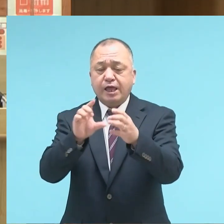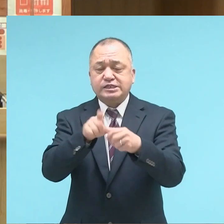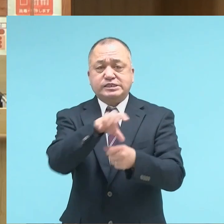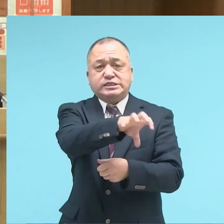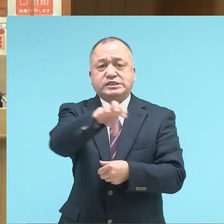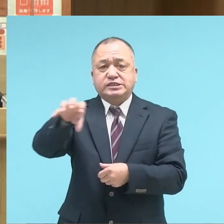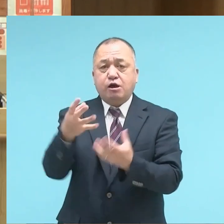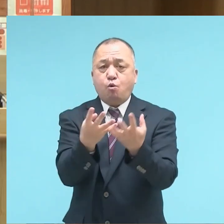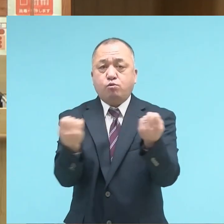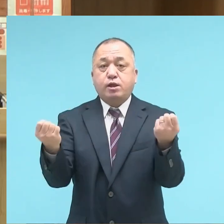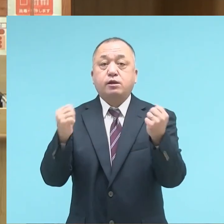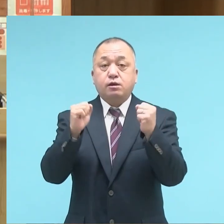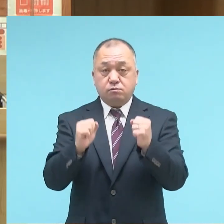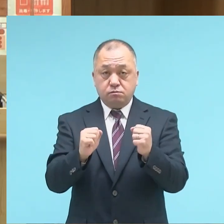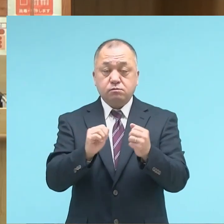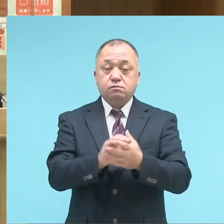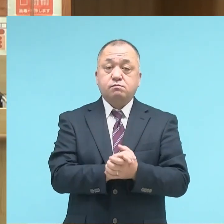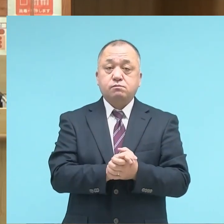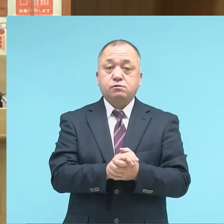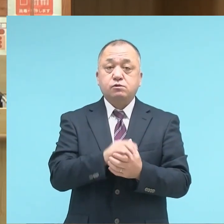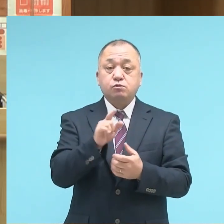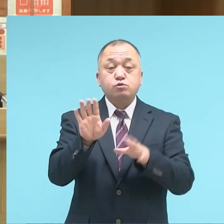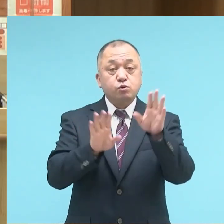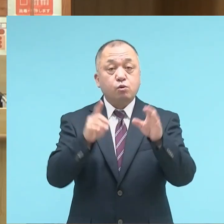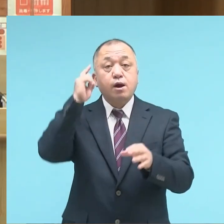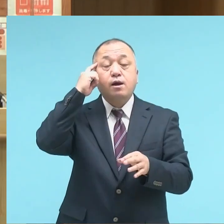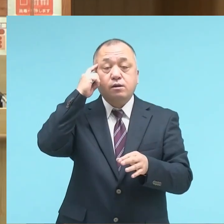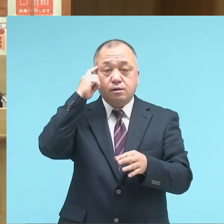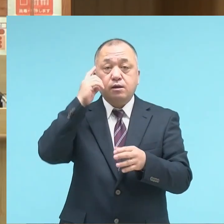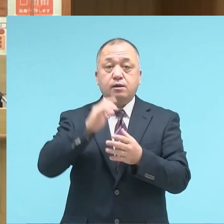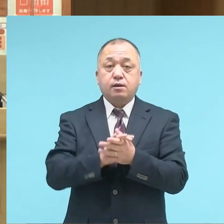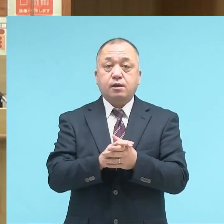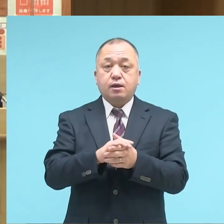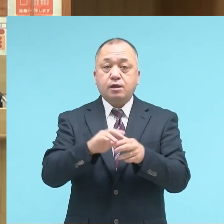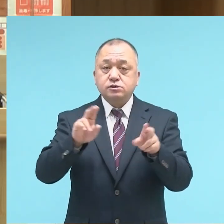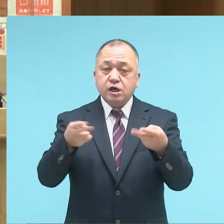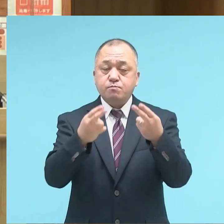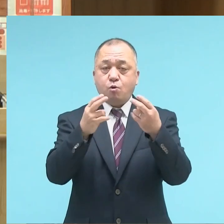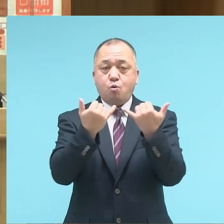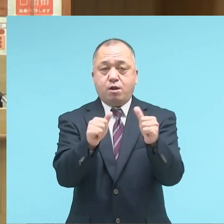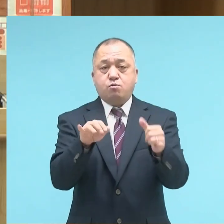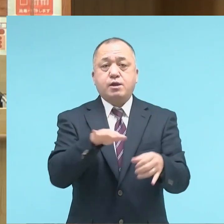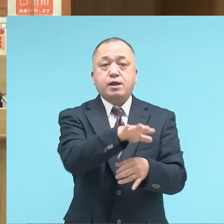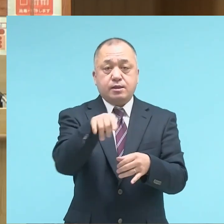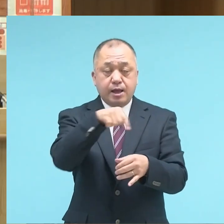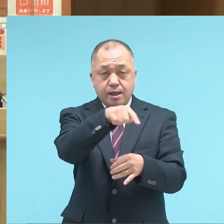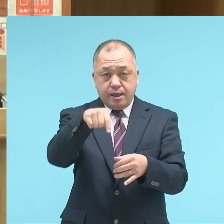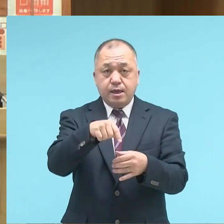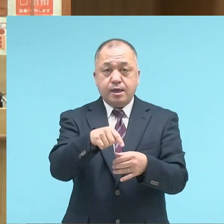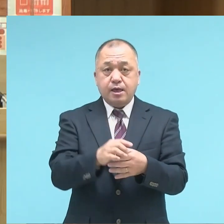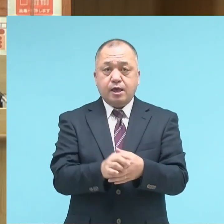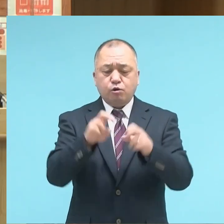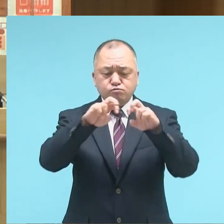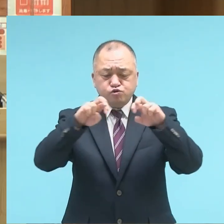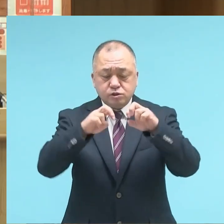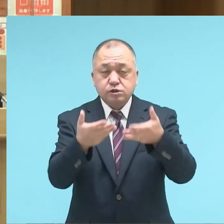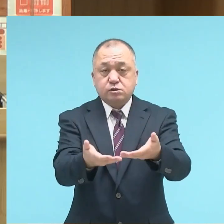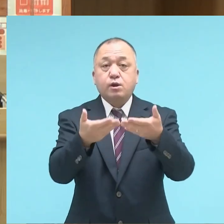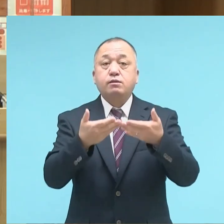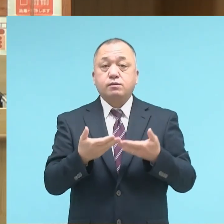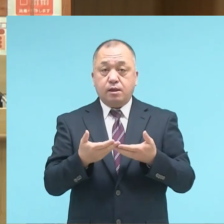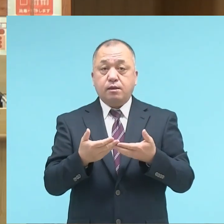構多くなってきています。だからそういう状況を踏まえてですね、これ専門家の中でやはりしっかり分析をしてい